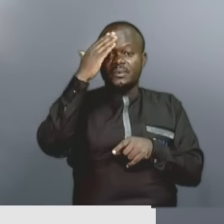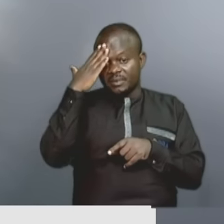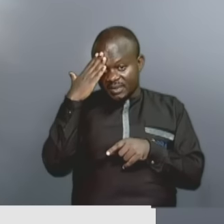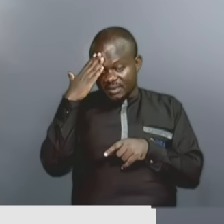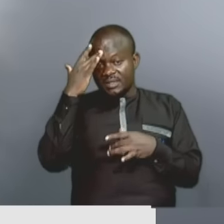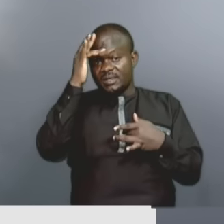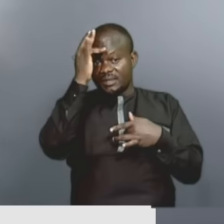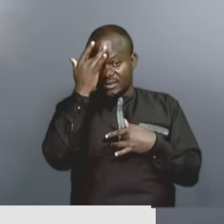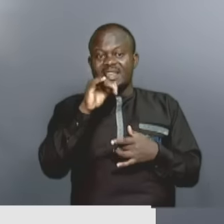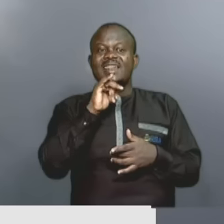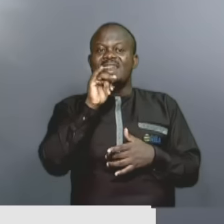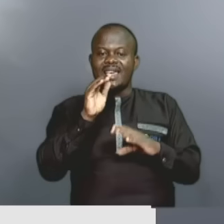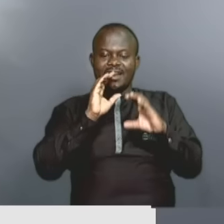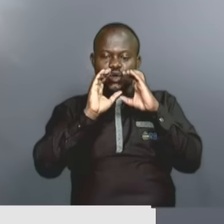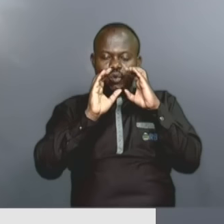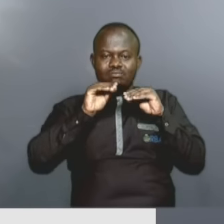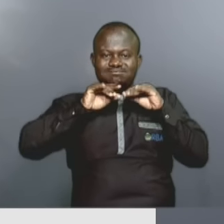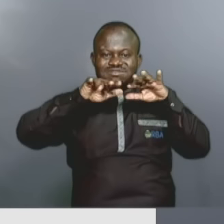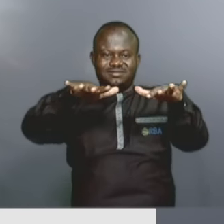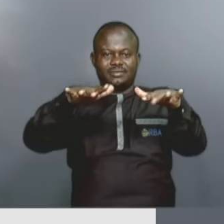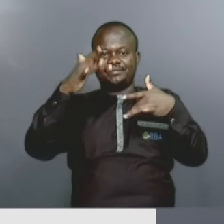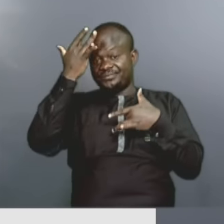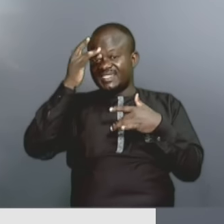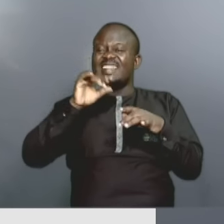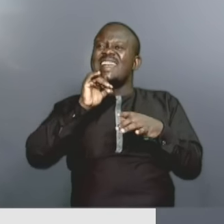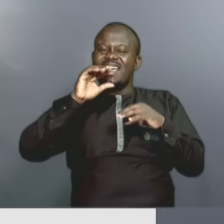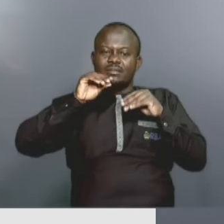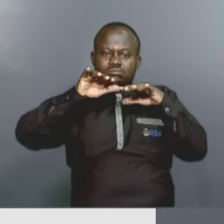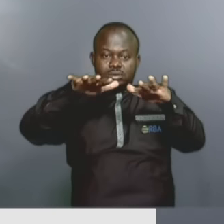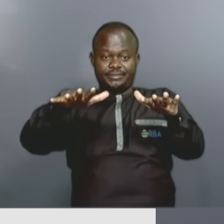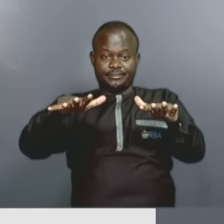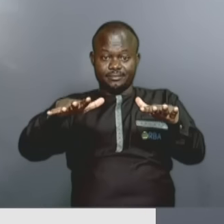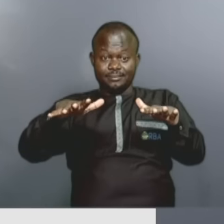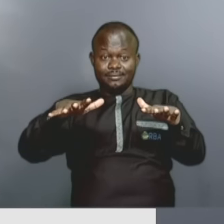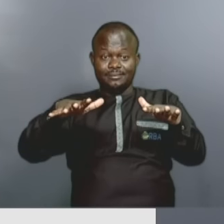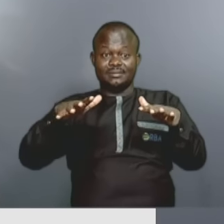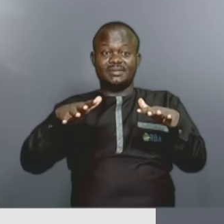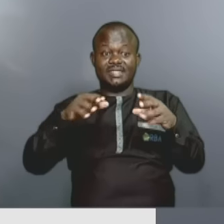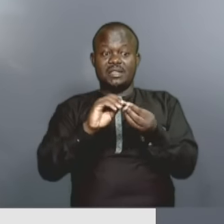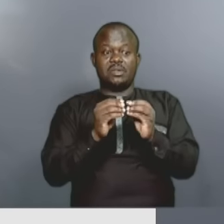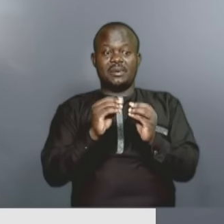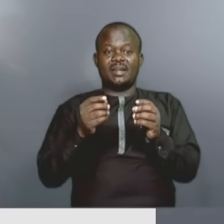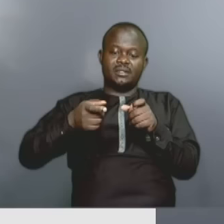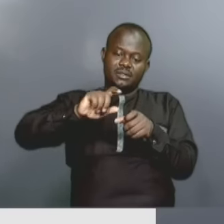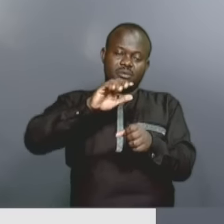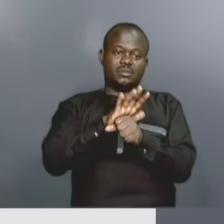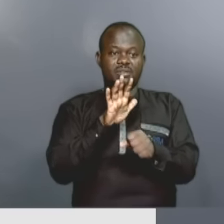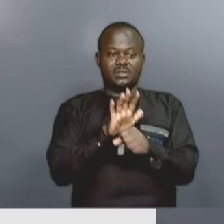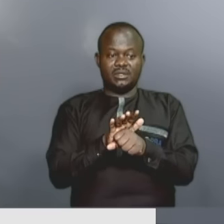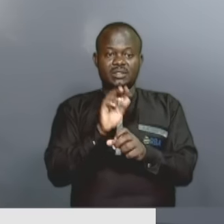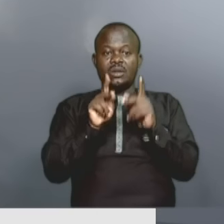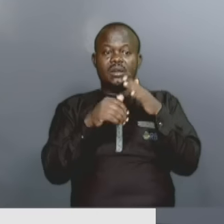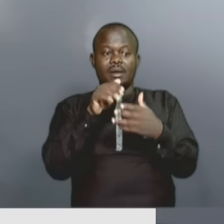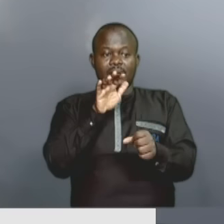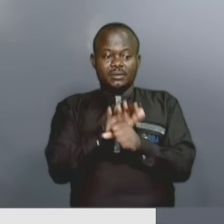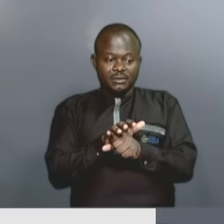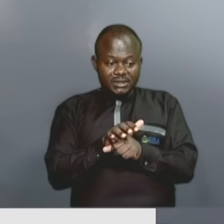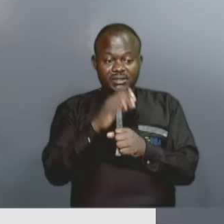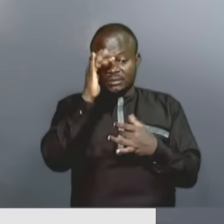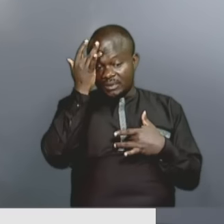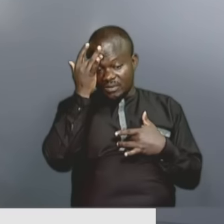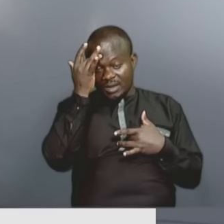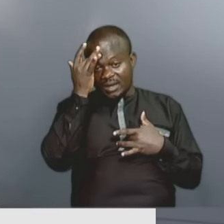twita non-communicable disease cyangwa indwara zitandura, imibare iri kugenda yiyongera. Abantu benshi bari kugenda barwara